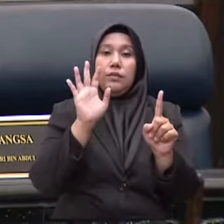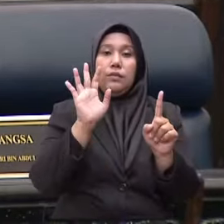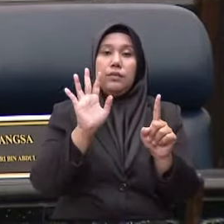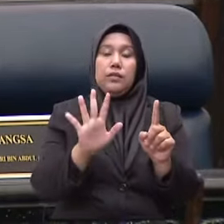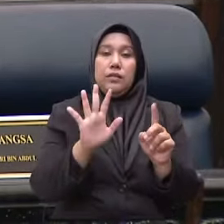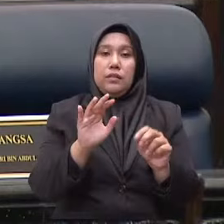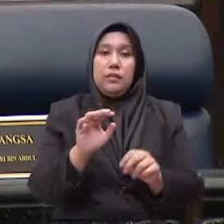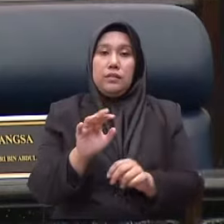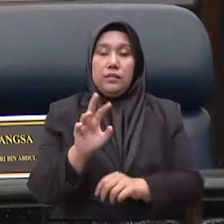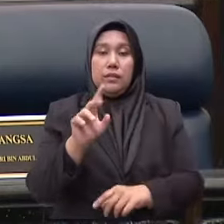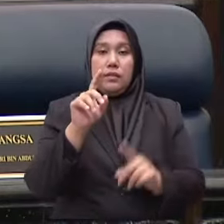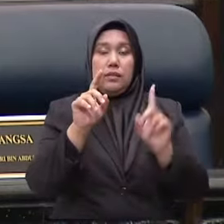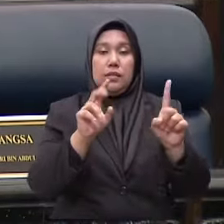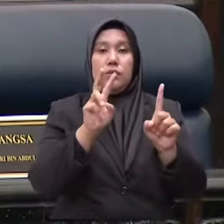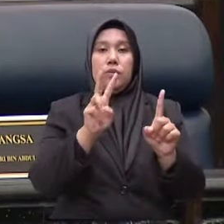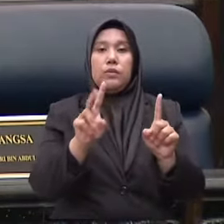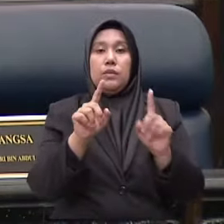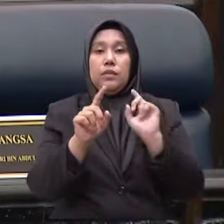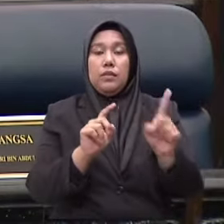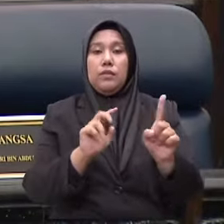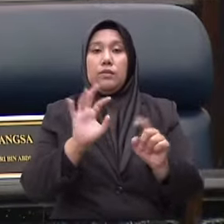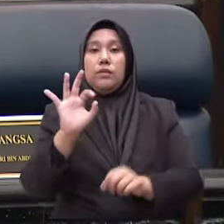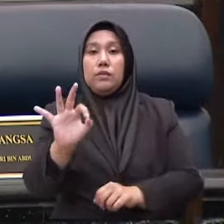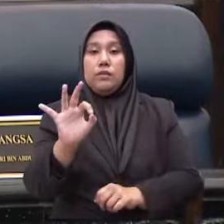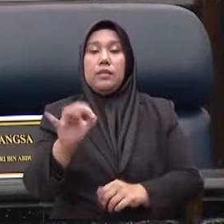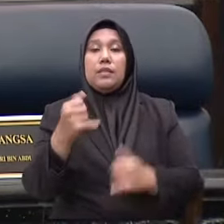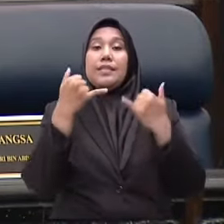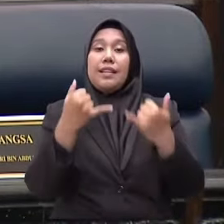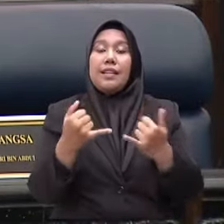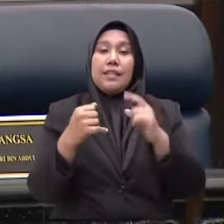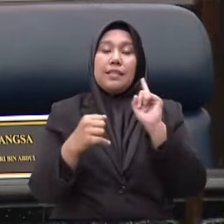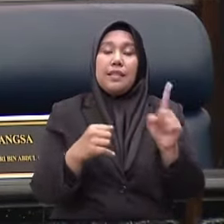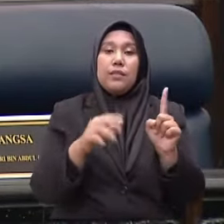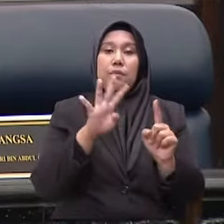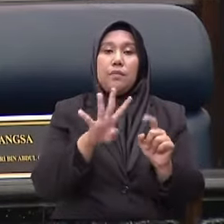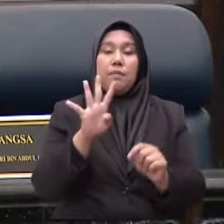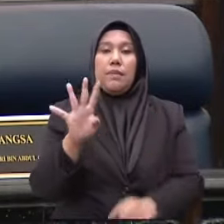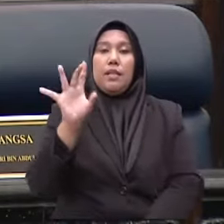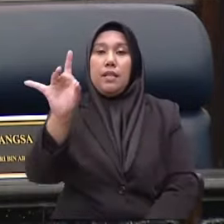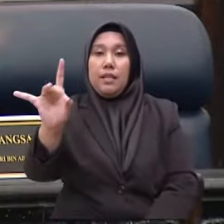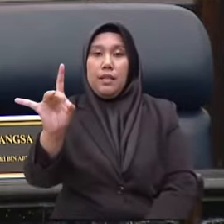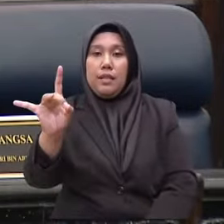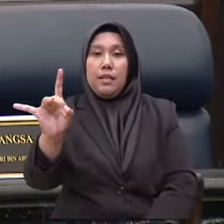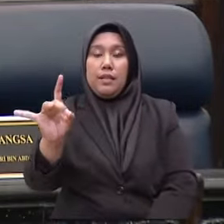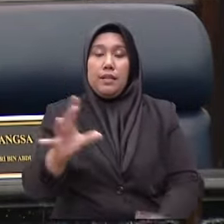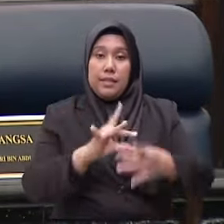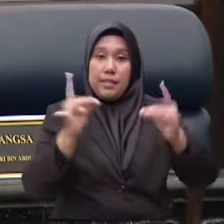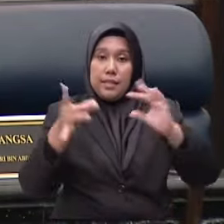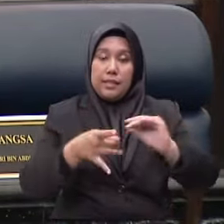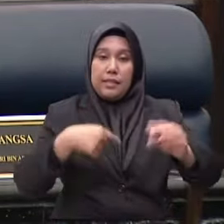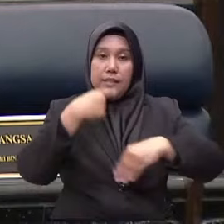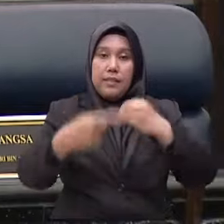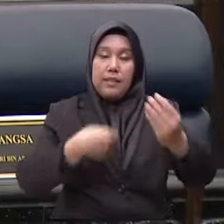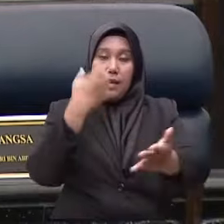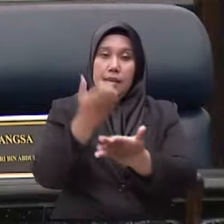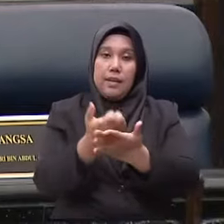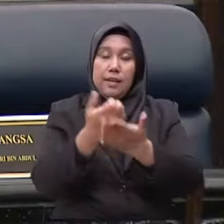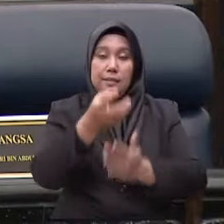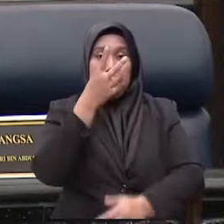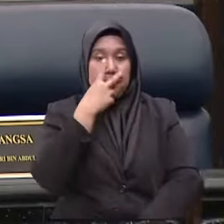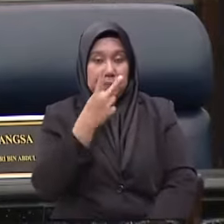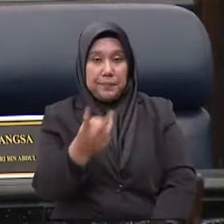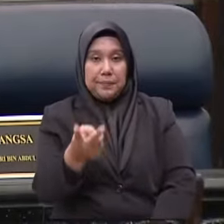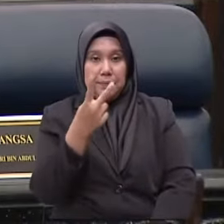jatuh 1219 sekarang ini 1448 sebenarnya apabila kita cerita soal Ekonomi kita kena